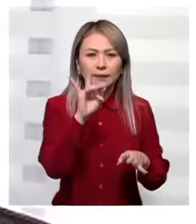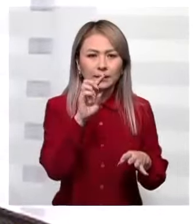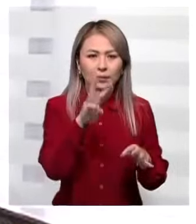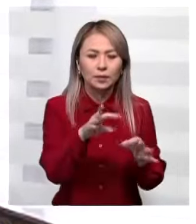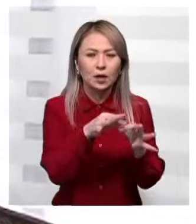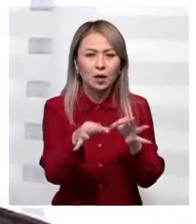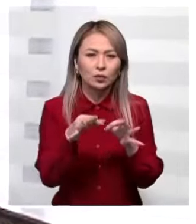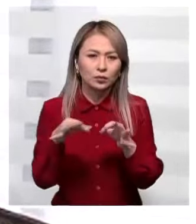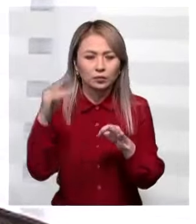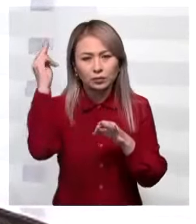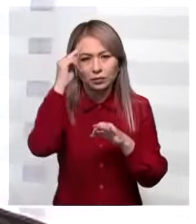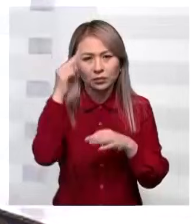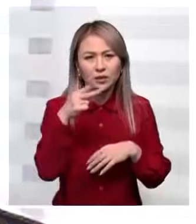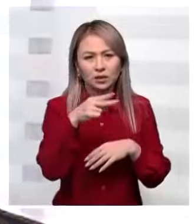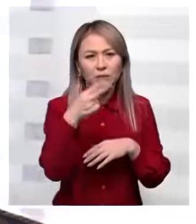білім бөлімі